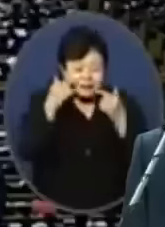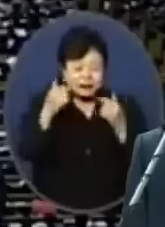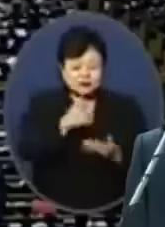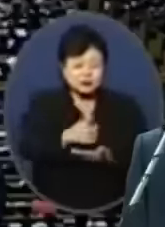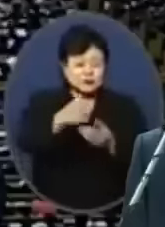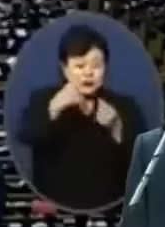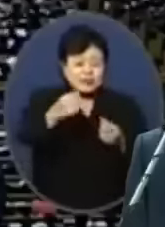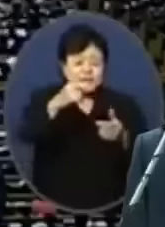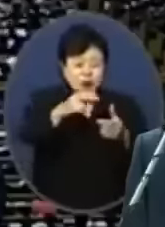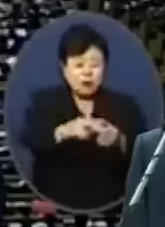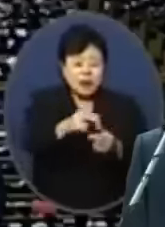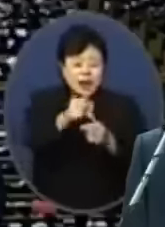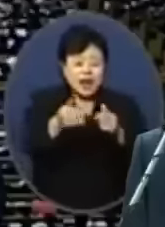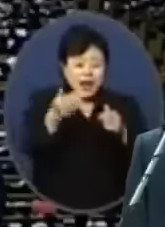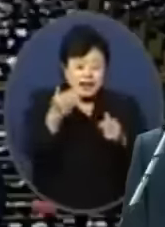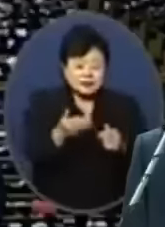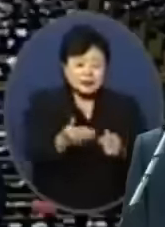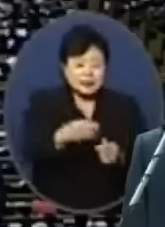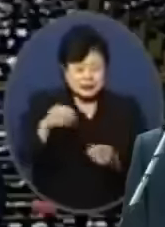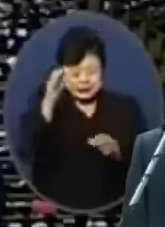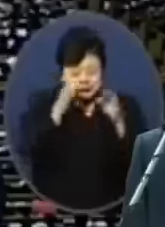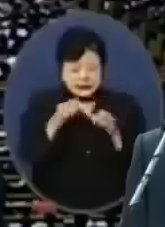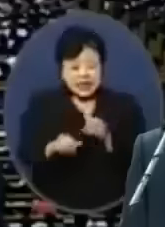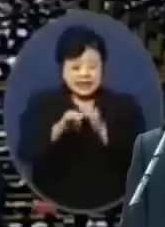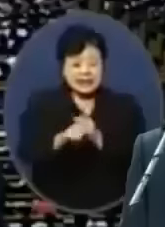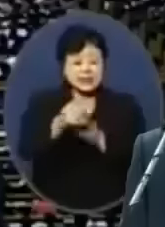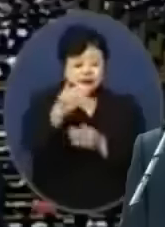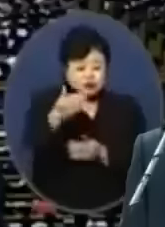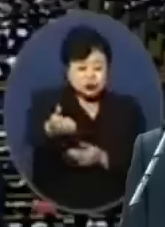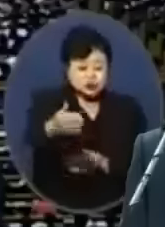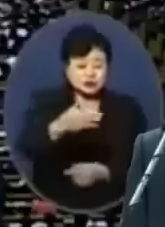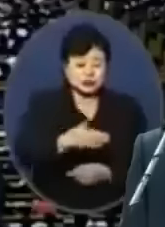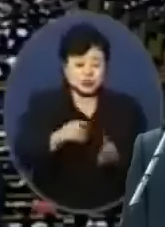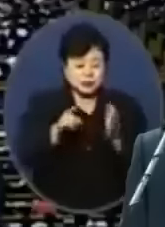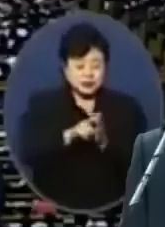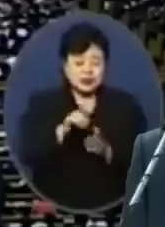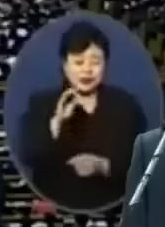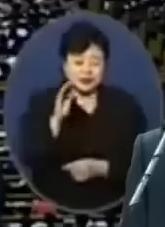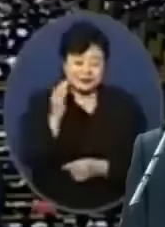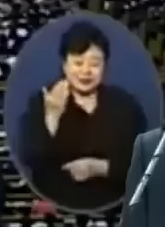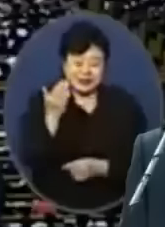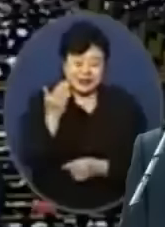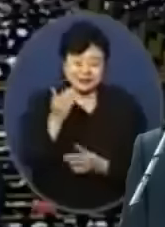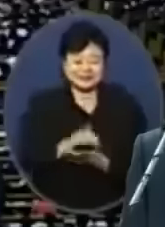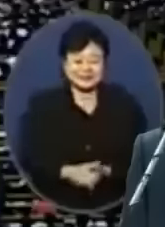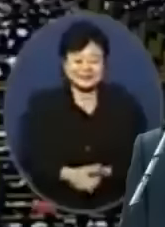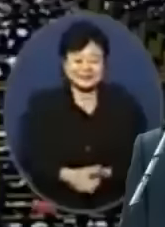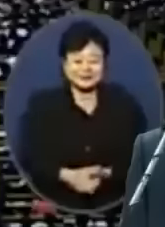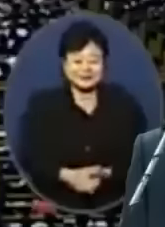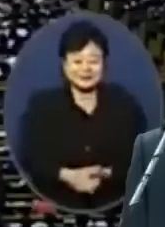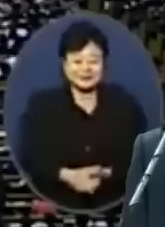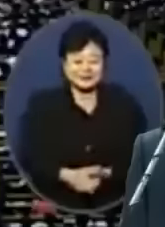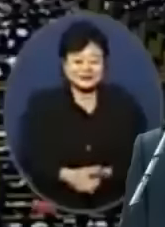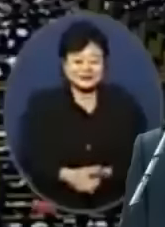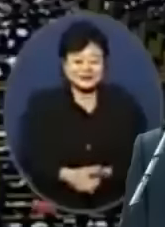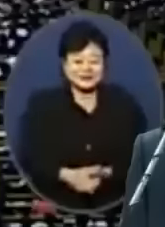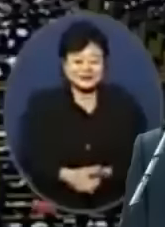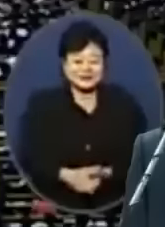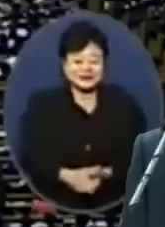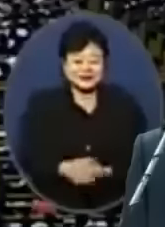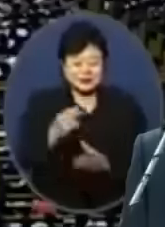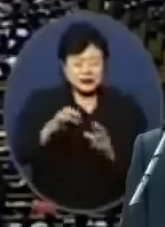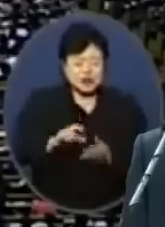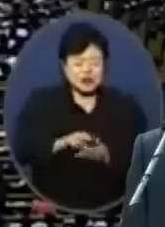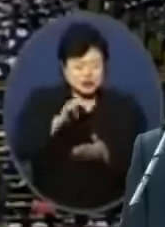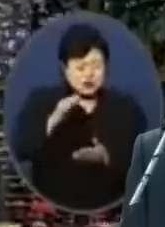반드시 그가 계신 것과 또한 그가 자기를 찾는 자들에게 상 주시는 이심을 믿어야 할지니라. 미국의